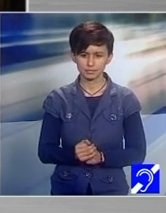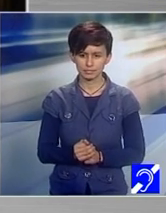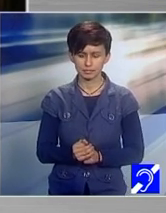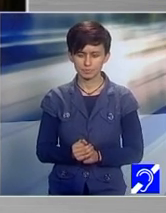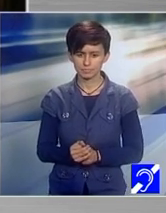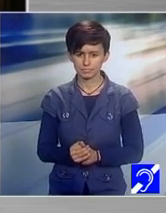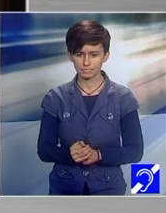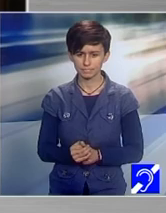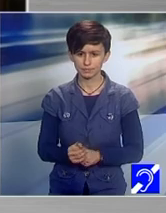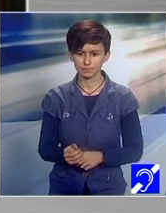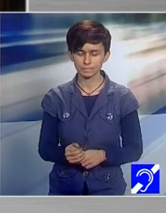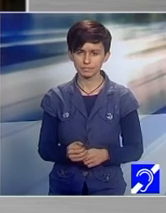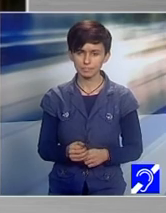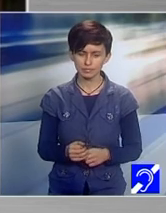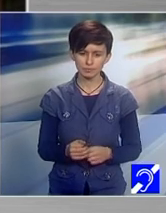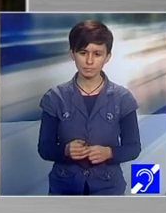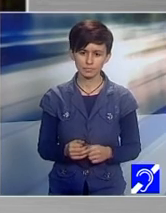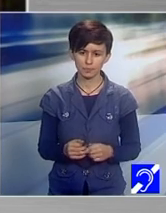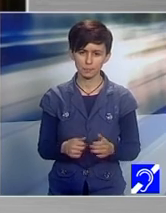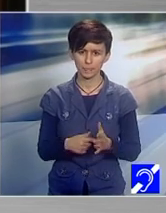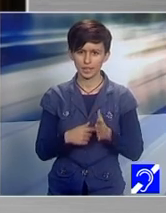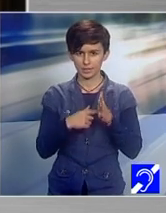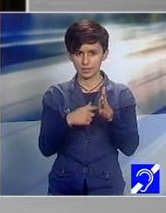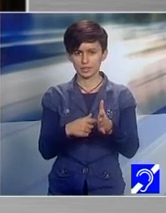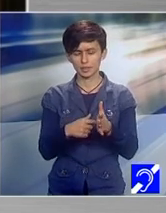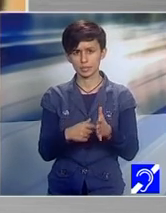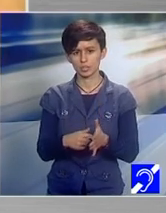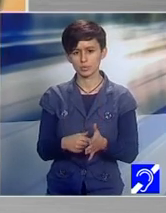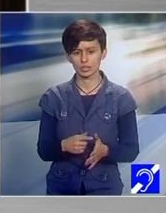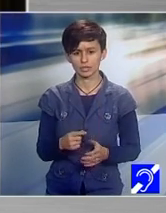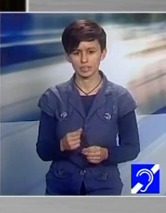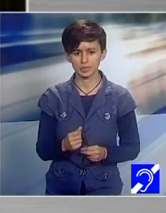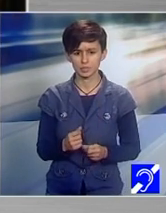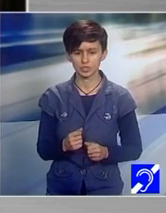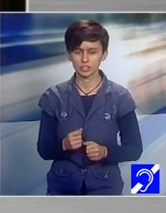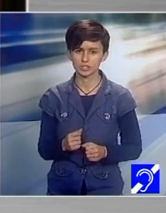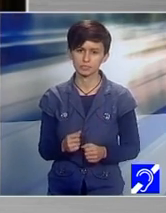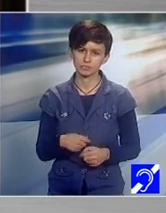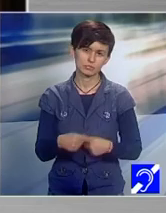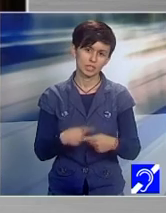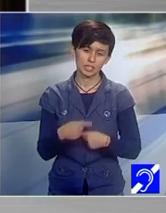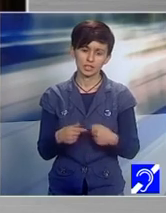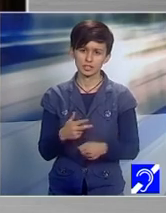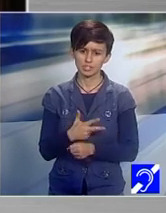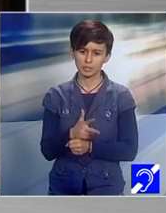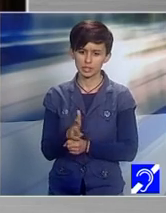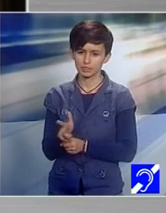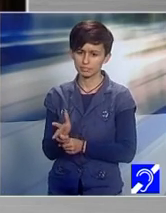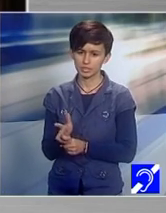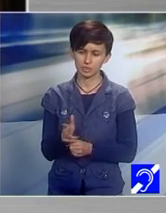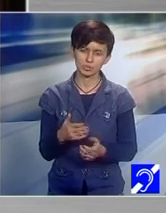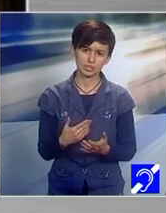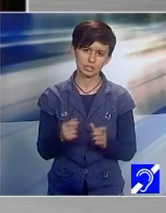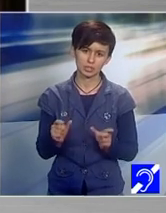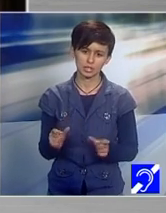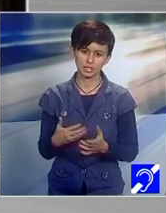Și de ce nu promovăm exact montarea unor minime sisteme de securitate pentru a fi